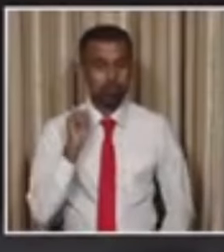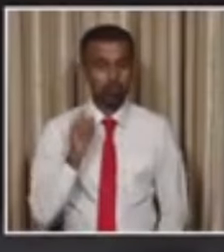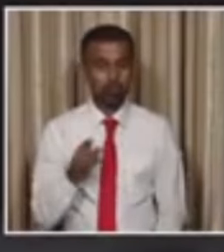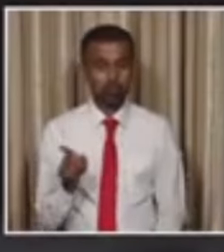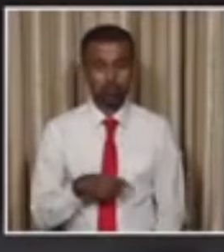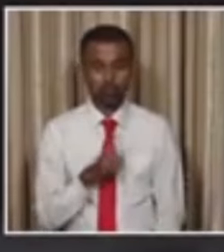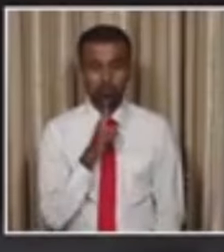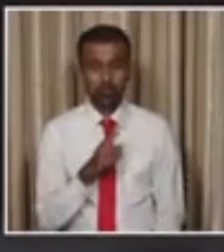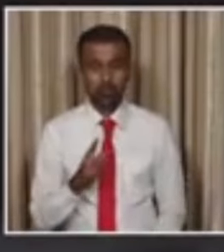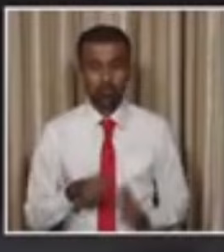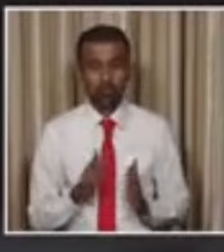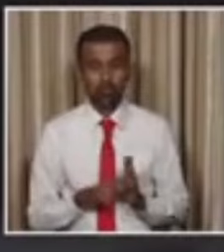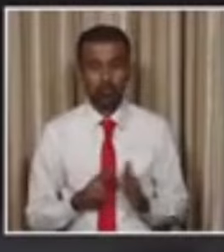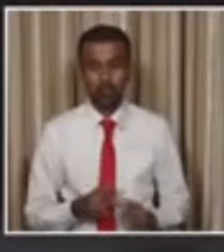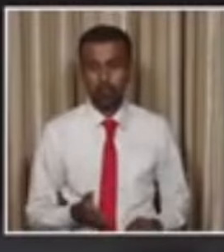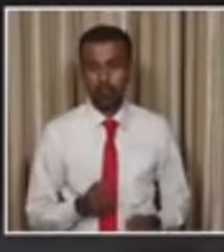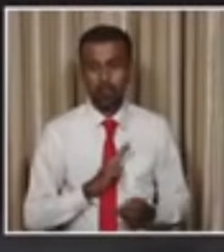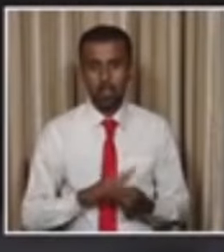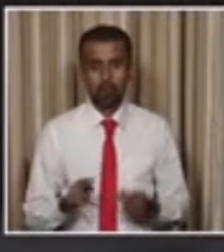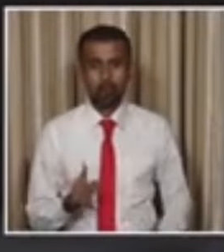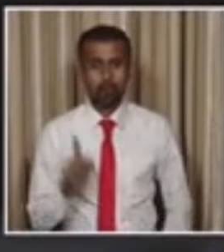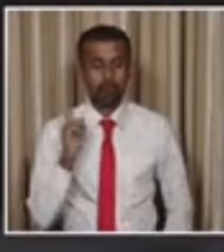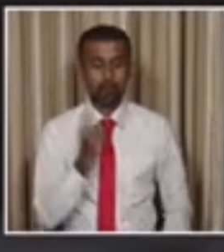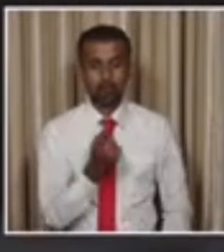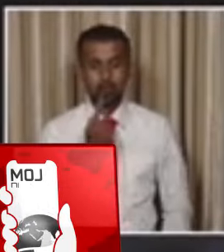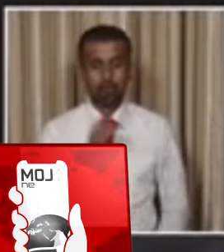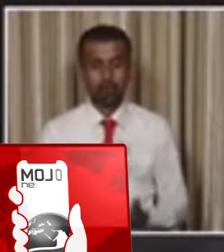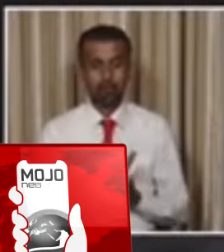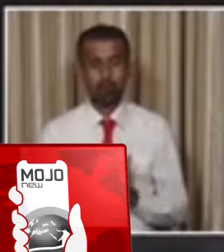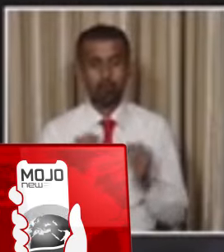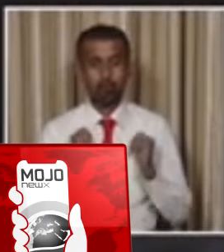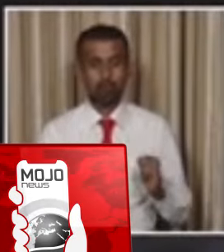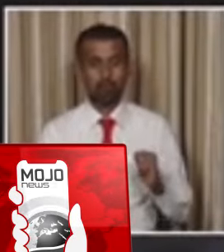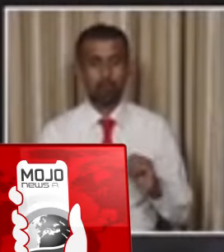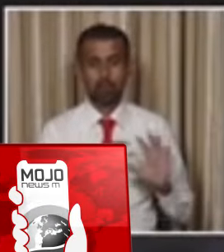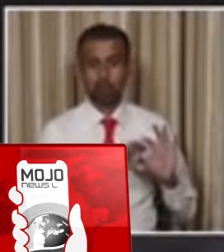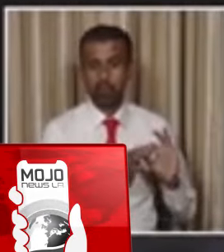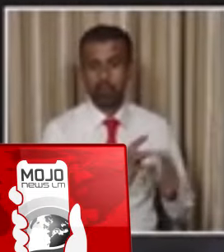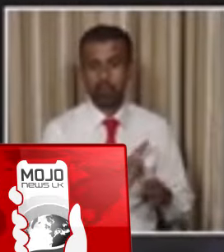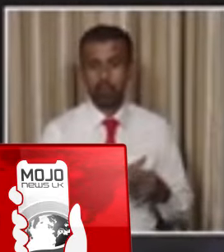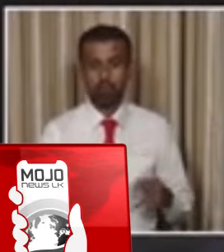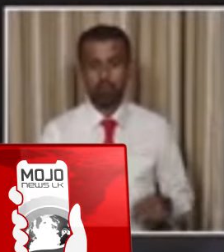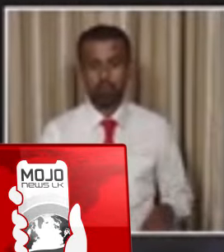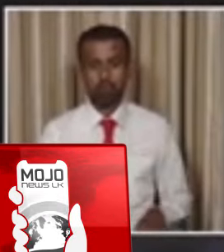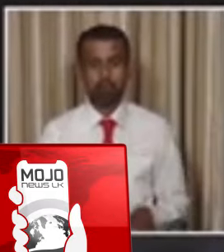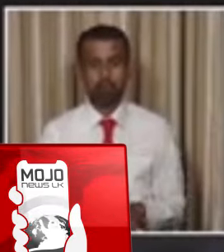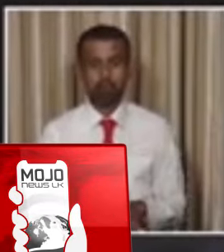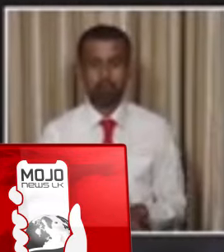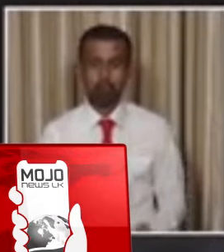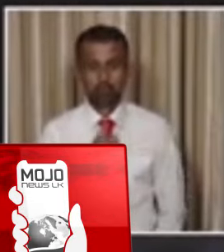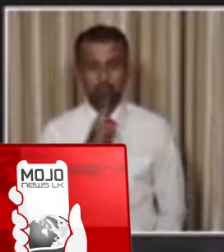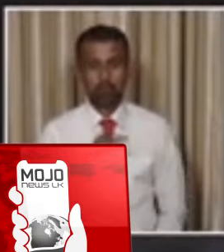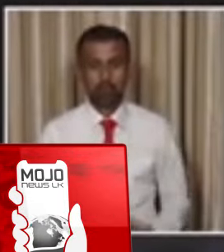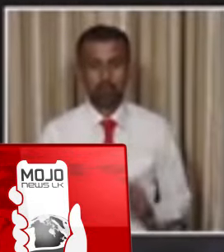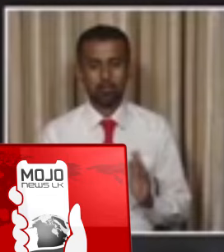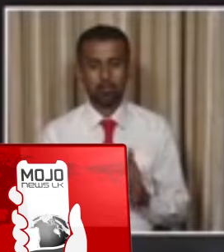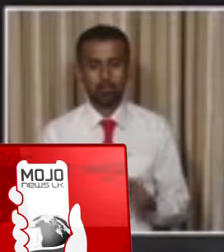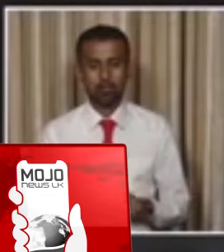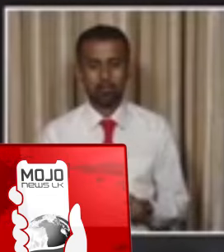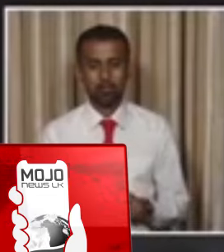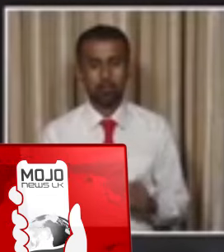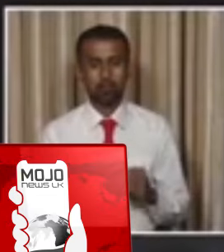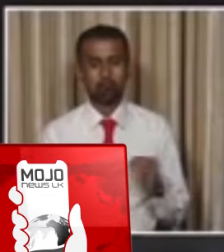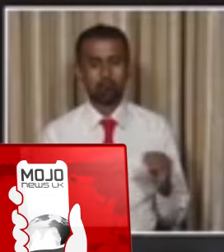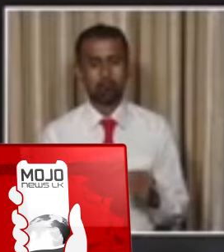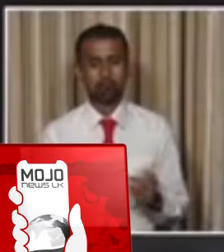කිව්වේ IMF යන්න එපා කියලා. ඒ දවස්වල කිව්වේ වැල් පාලමේ එල්ලෙන්න එපා කියලා. දැන් නම් ඉතින් ආයෙත් කිව්වනේ IMF වෙන විකල්පයක්